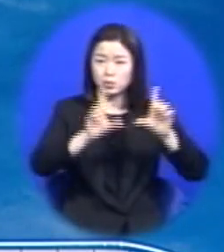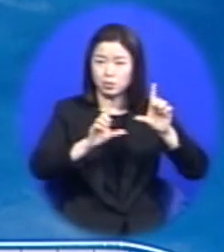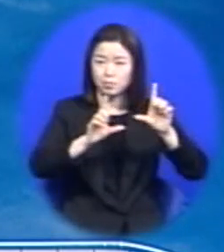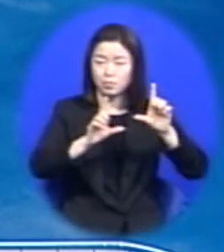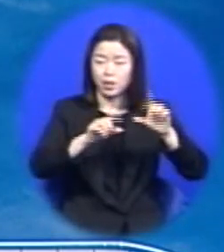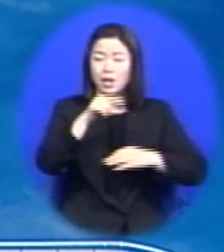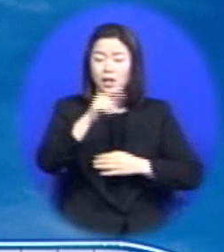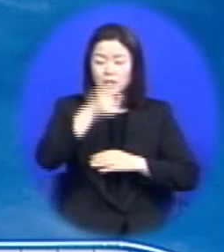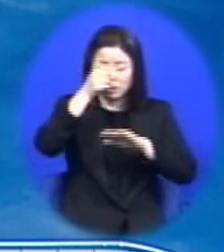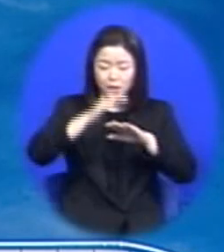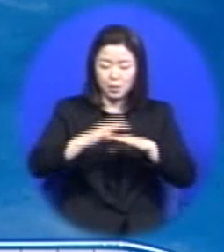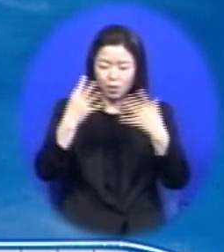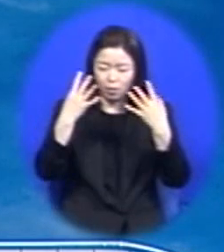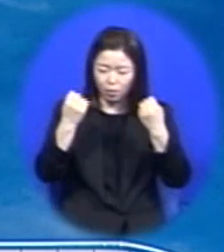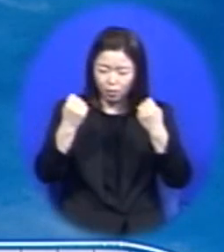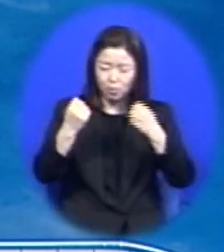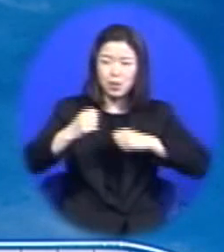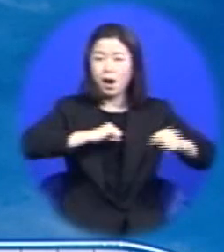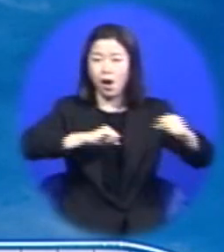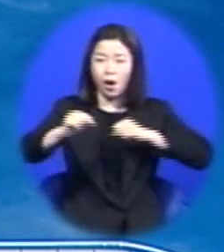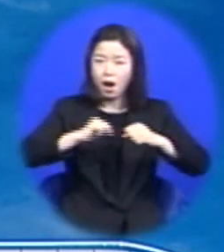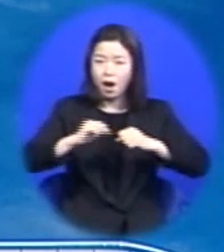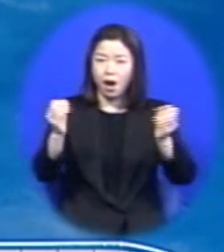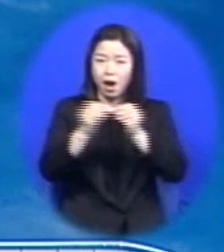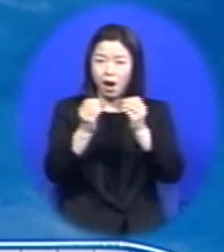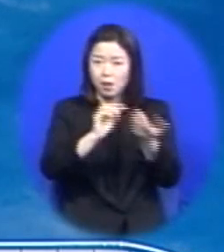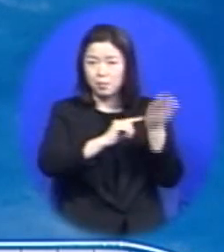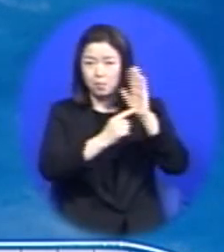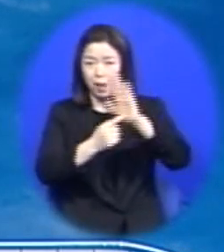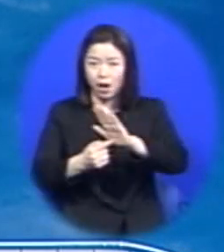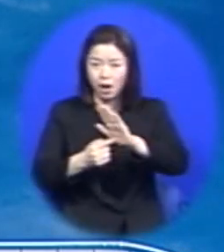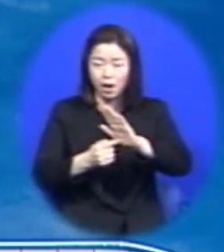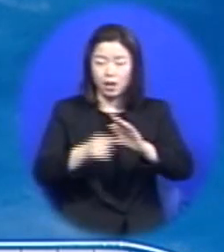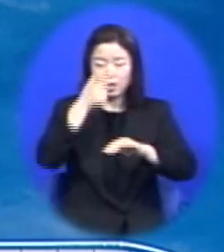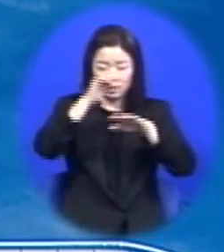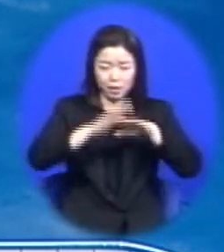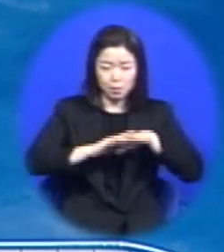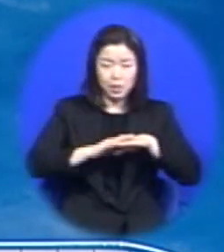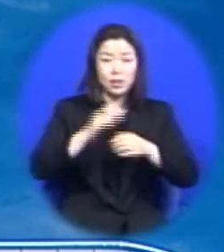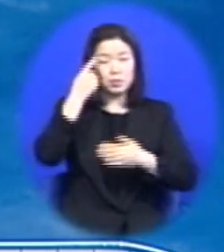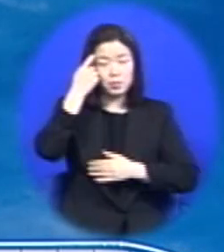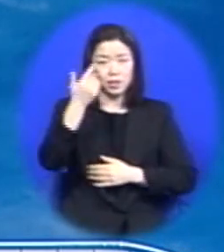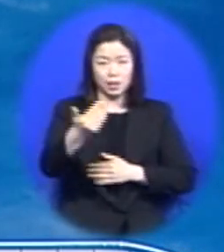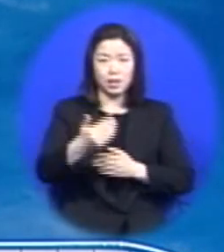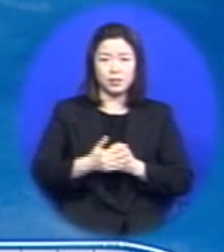그 예배가 얼마나 역동적이고 표현이 강한 예배입니까?